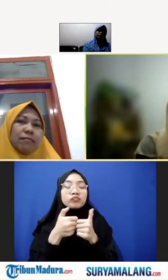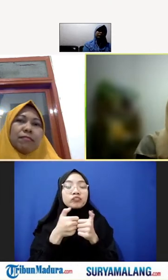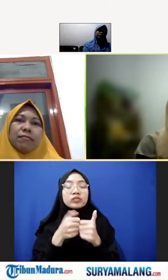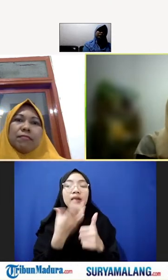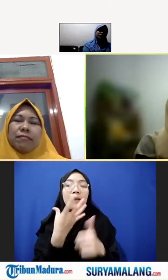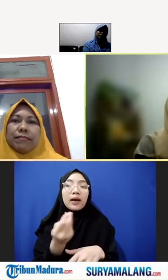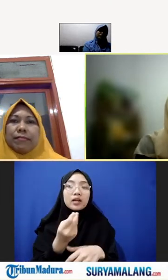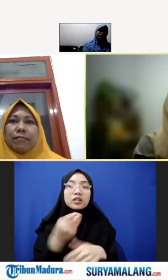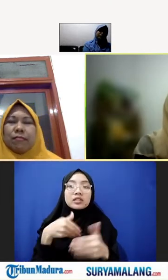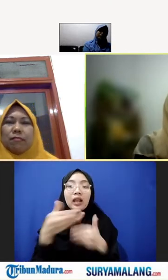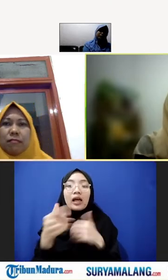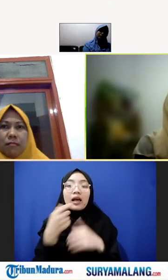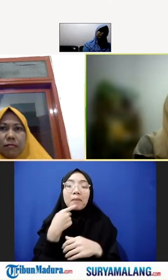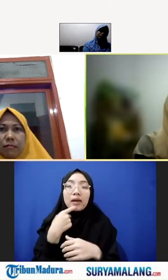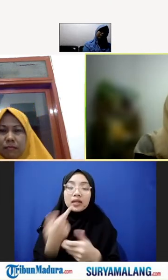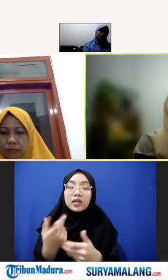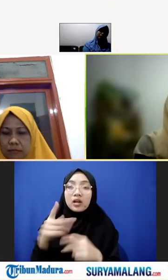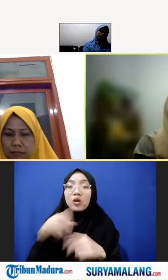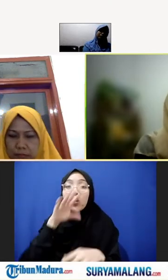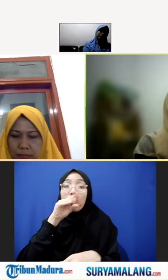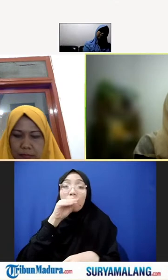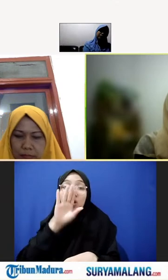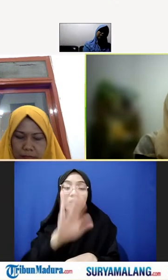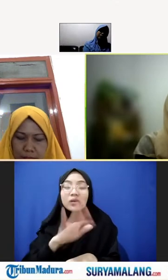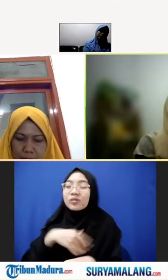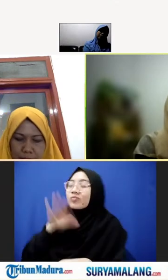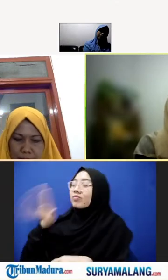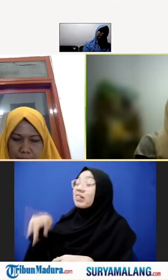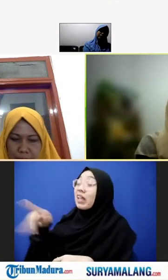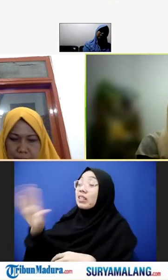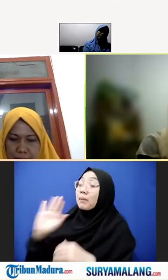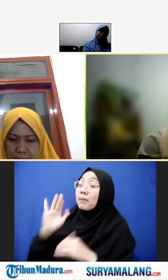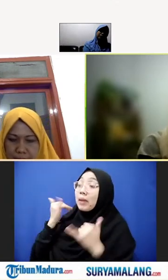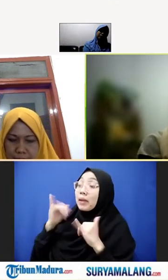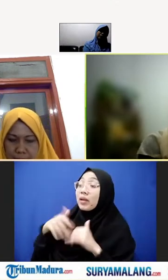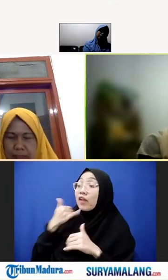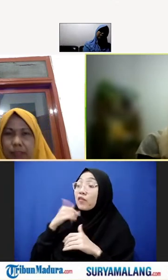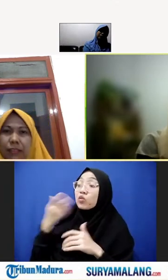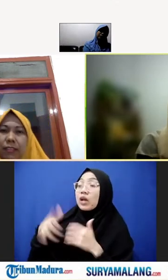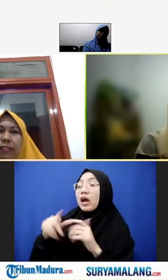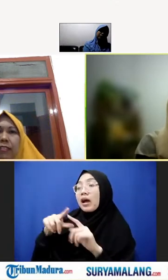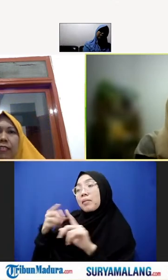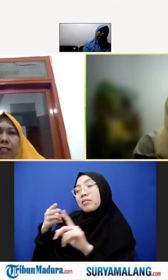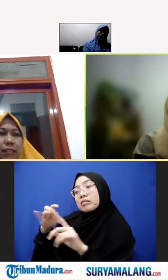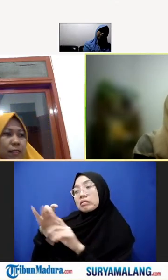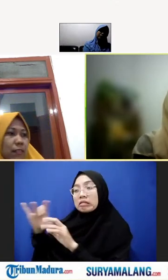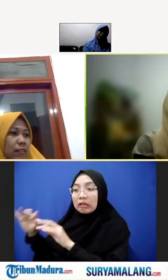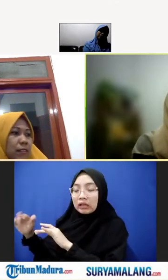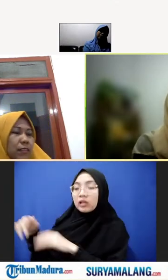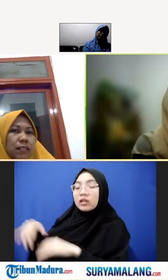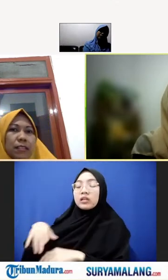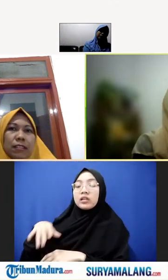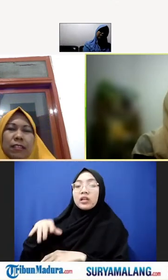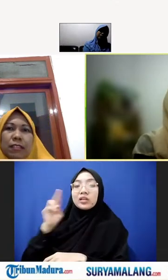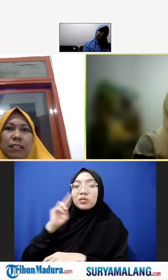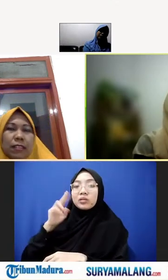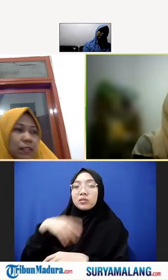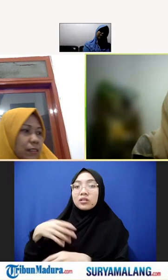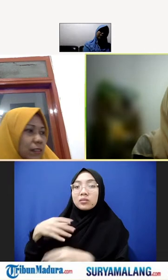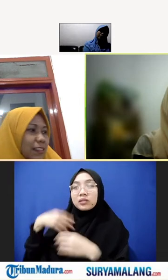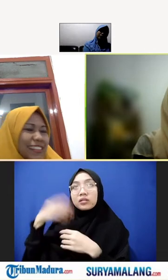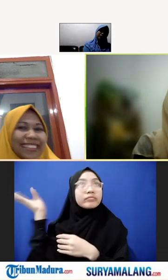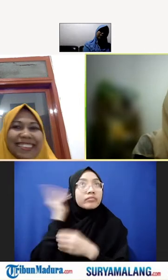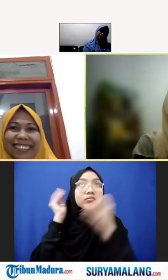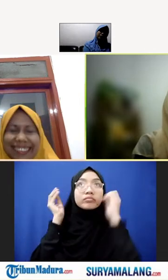Kalau ibu cuma ngomong aja, deh nanti main handphone kalau udah ini ya, omongan ibu tuh muap di telinga anak, hilang.